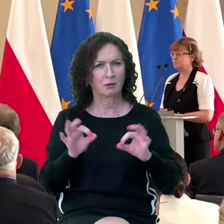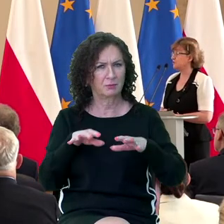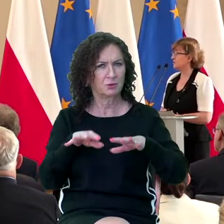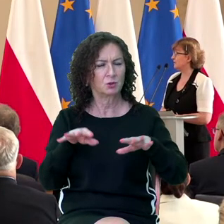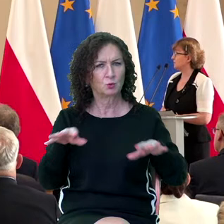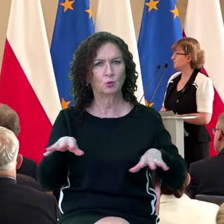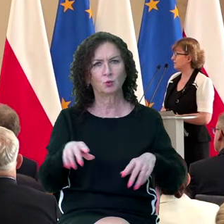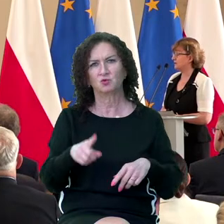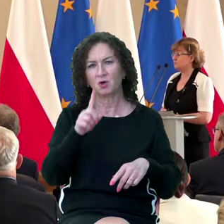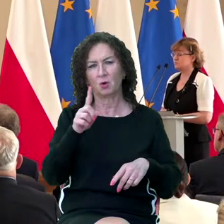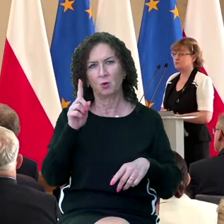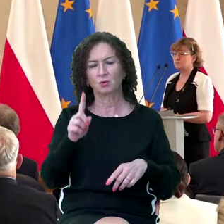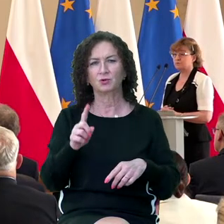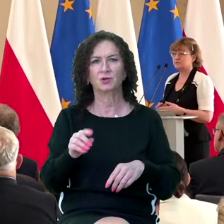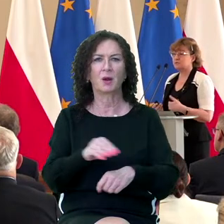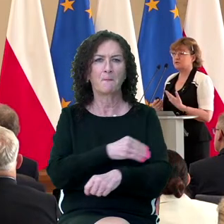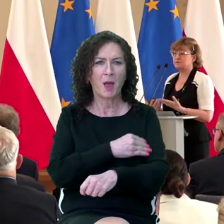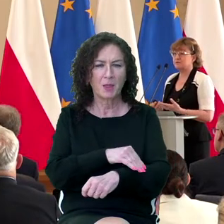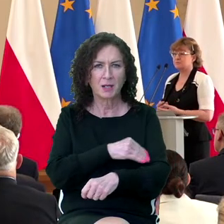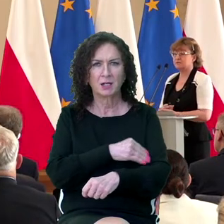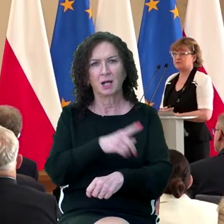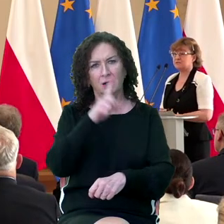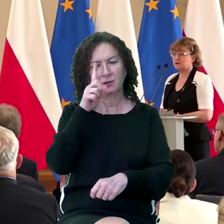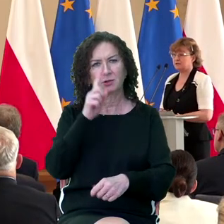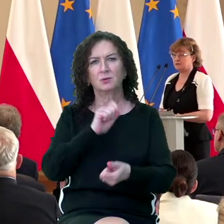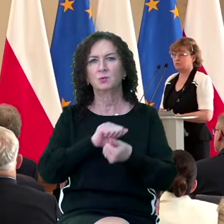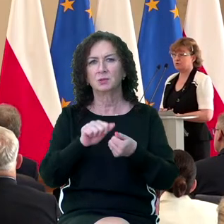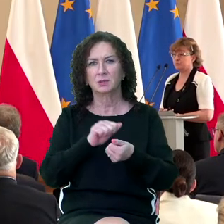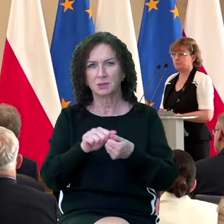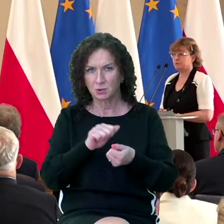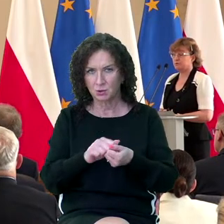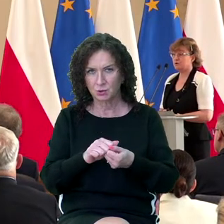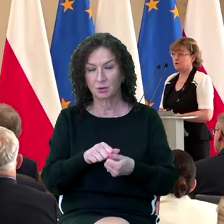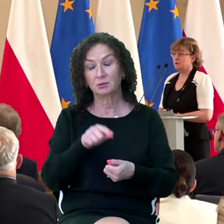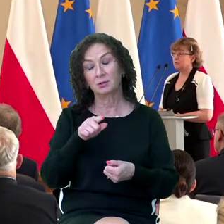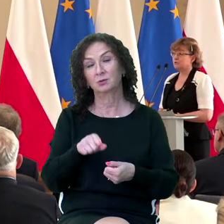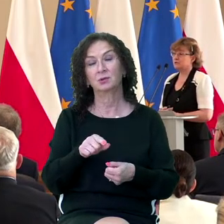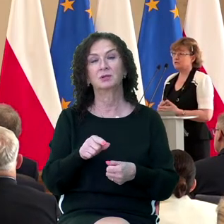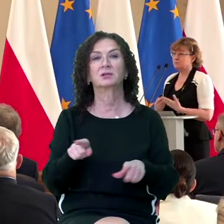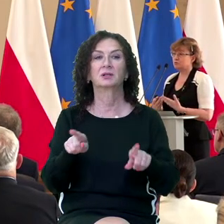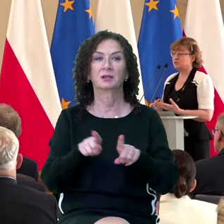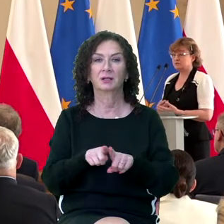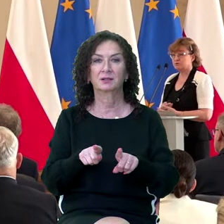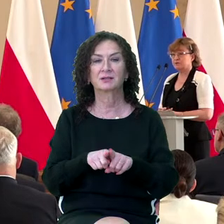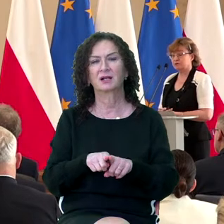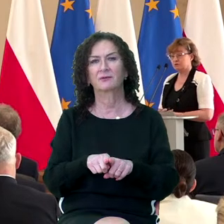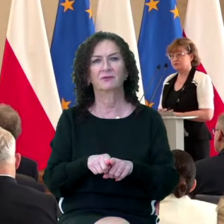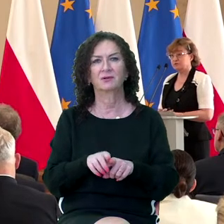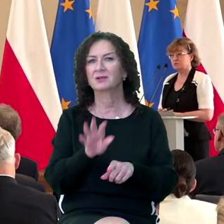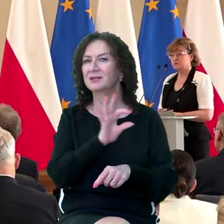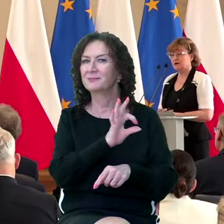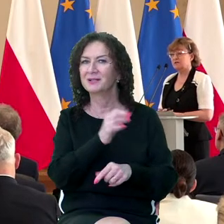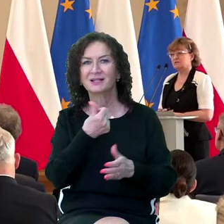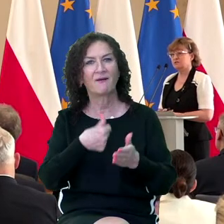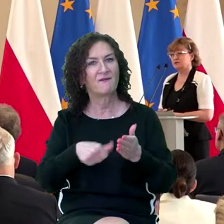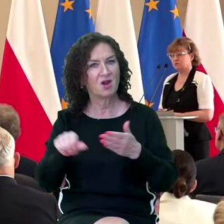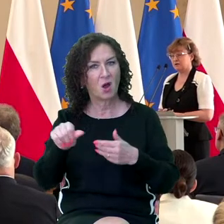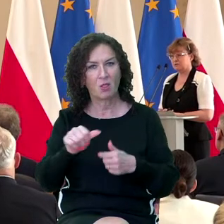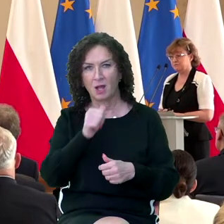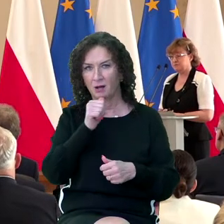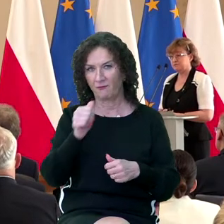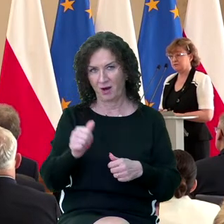ponieśliśmy jako kraj. Tu znowu jest ewenement na skalę Europy, bo podkreślam to często jako historyk, ale też